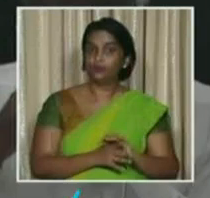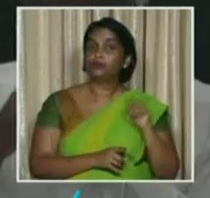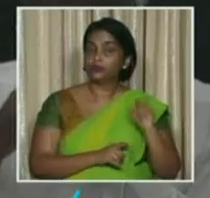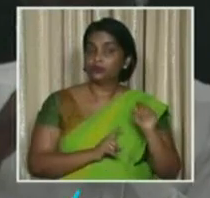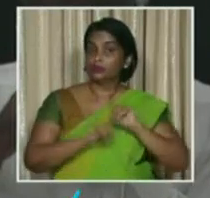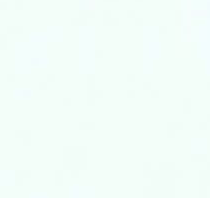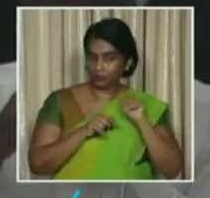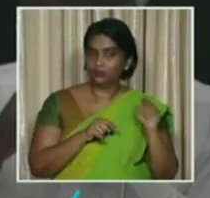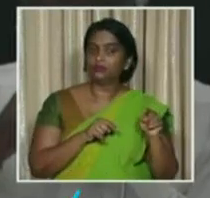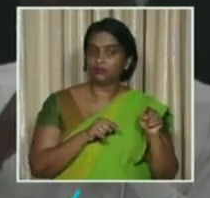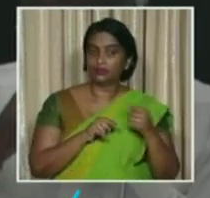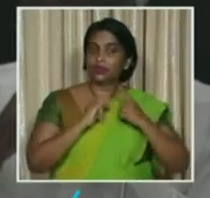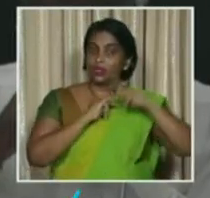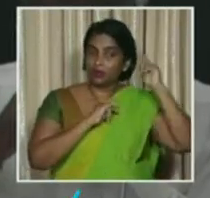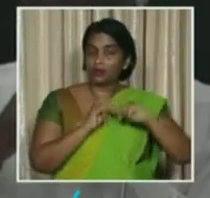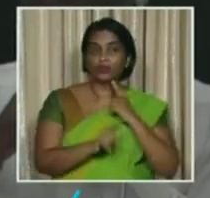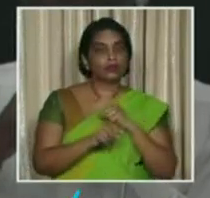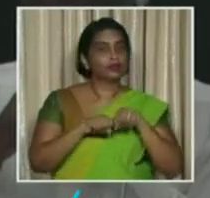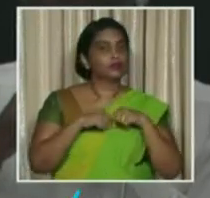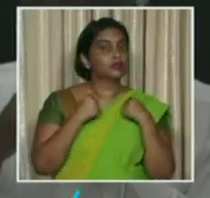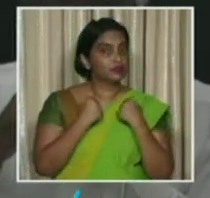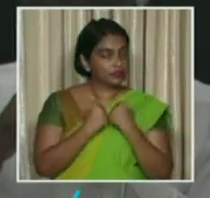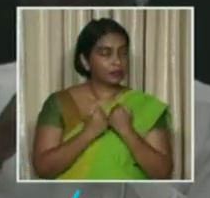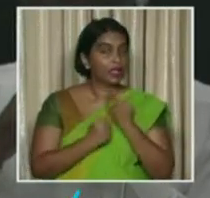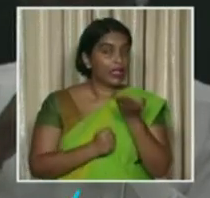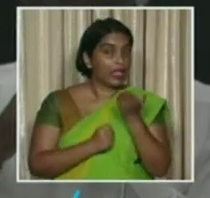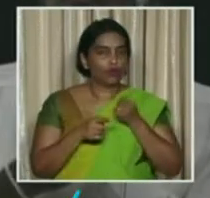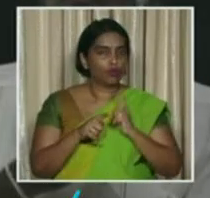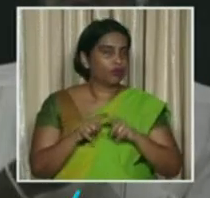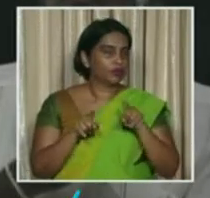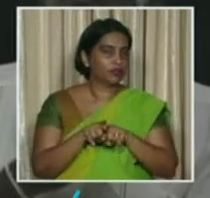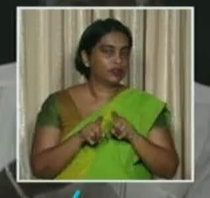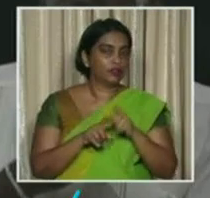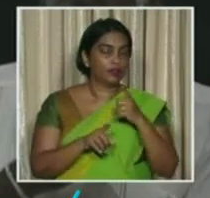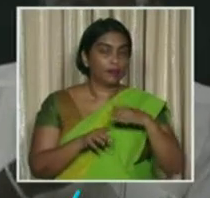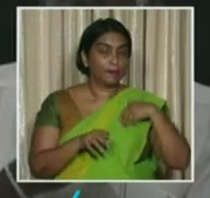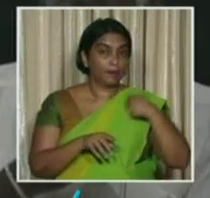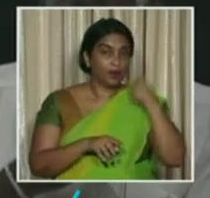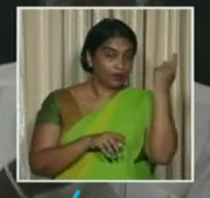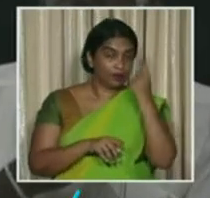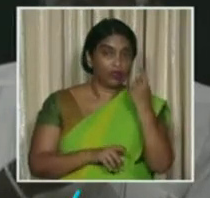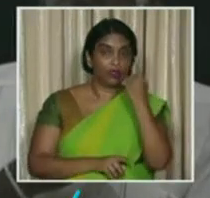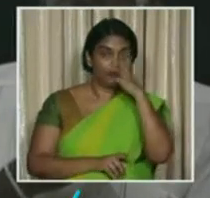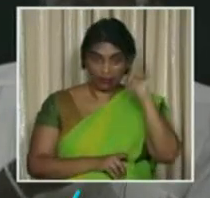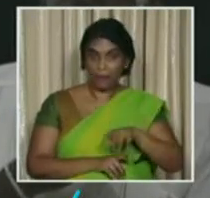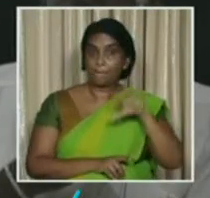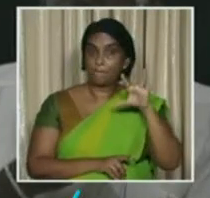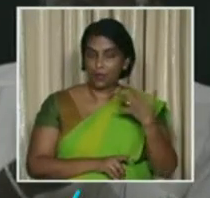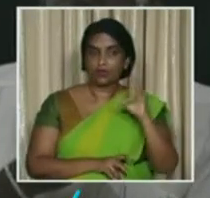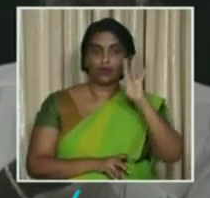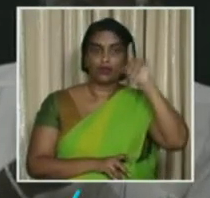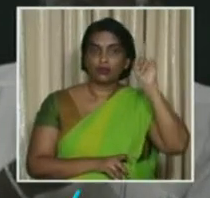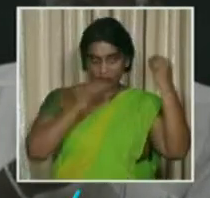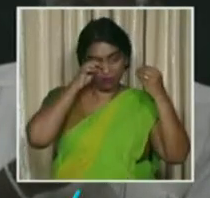ඒ සාකච්ඡාවේදී විශ්වවිද්‍යාල ආචාර සංගමයේ ඉල්ලීම් හතරක් ඉදිරිපත් කළා. ප්‍රධාන පරීක්ෂකවරුගේ රුපියල් 14500